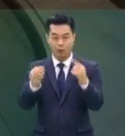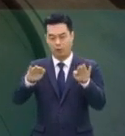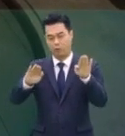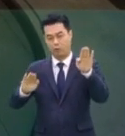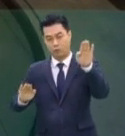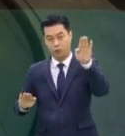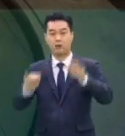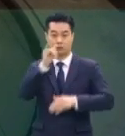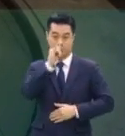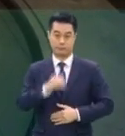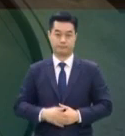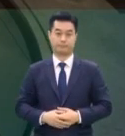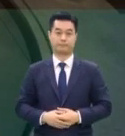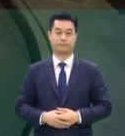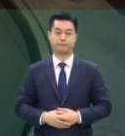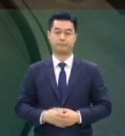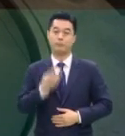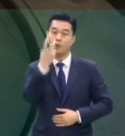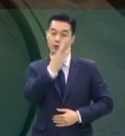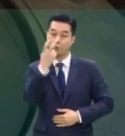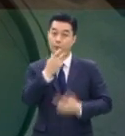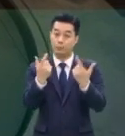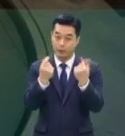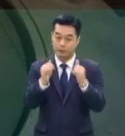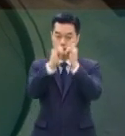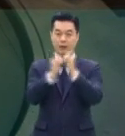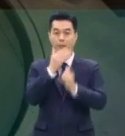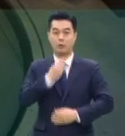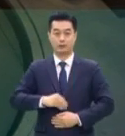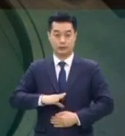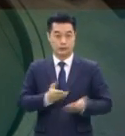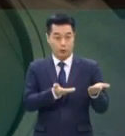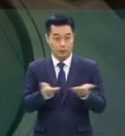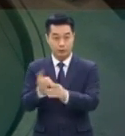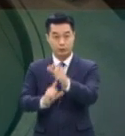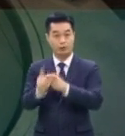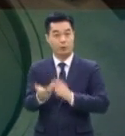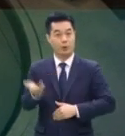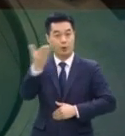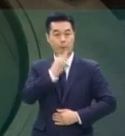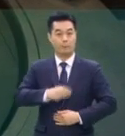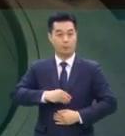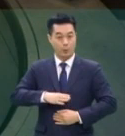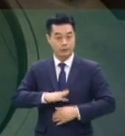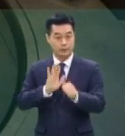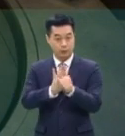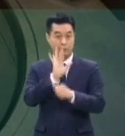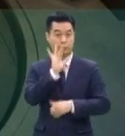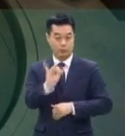큽니다 돌봄과 같은 사회복지 서비스를 강화에 복지 향상은 물론